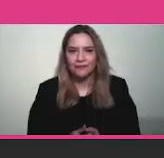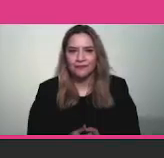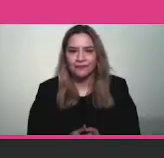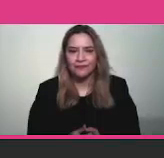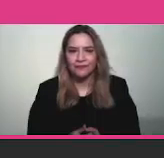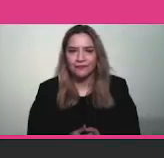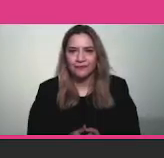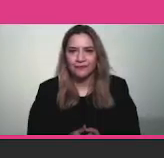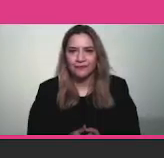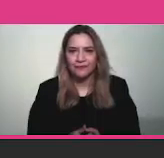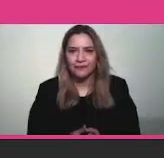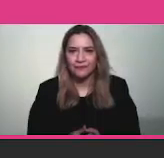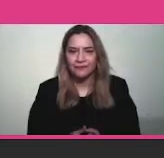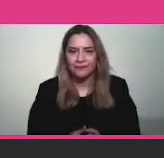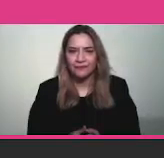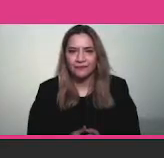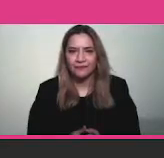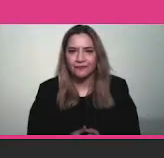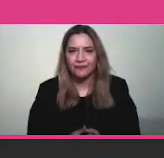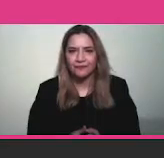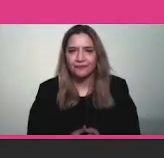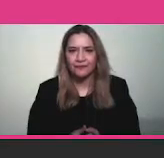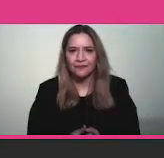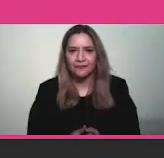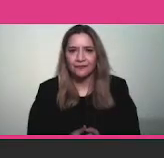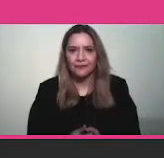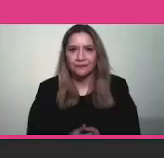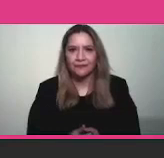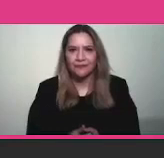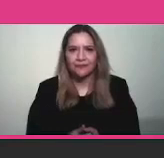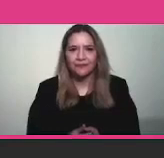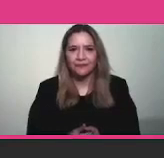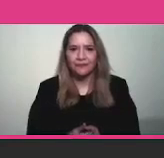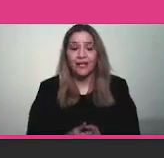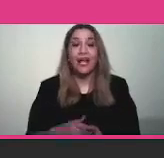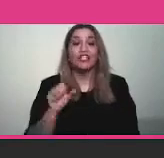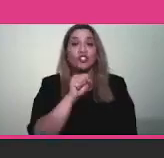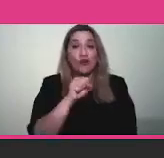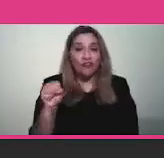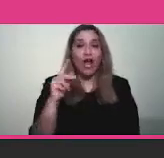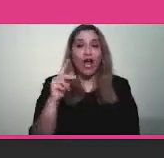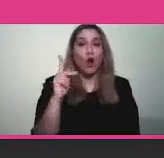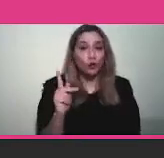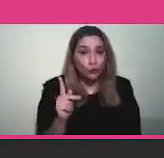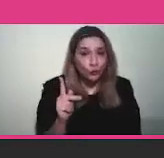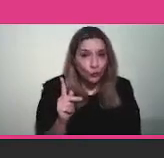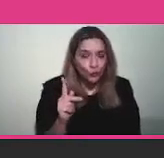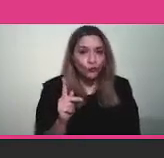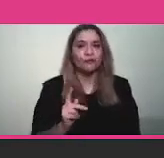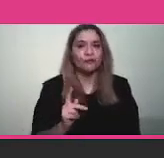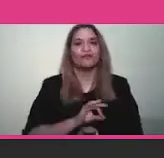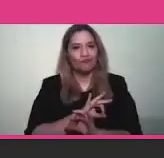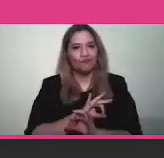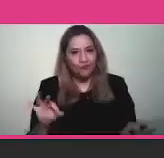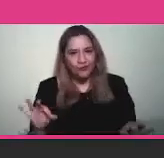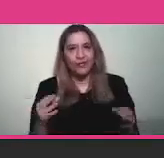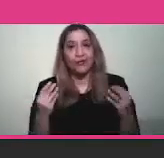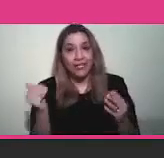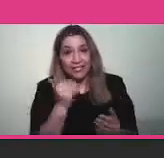Εσένα είναι τόσο άρεσε, Θεία, να κρυφωκού του ροπέντος, όχι λέει Σοφία. Πώς αρέσει, Σοφία? Η Σοφία Κολότουρου. Ω, πολύ